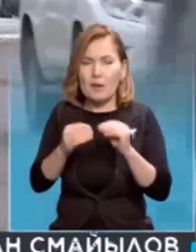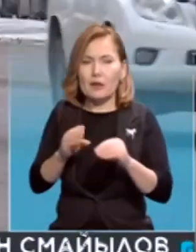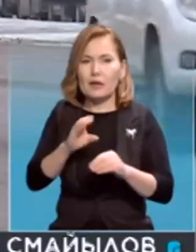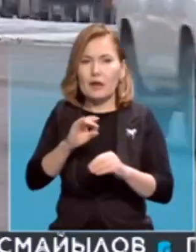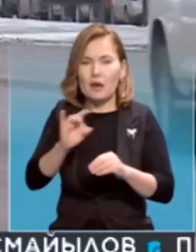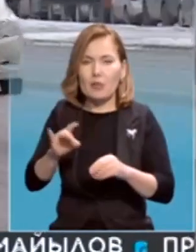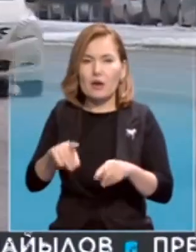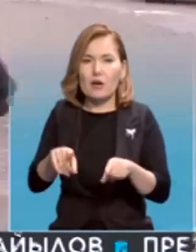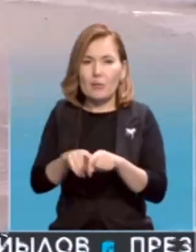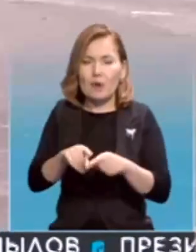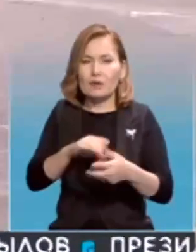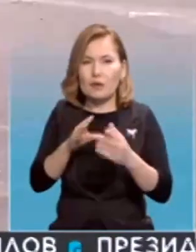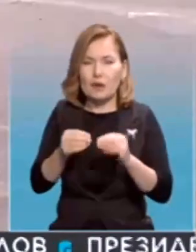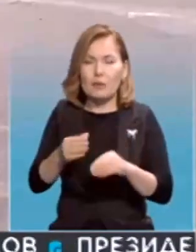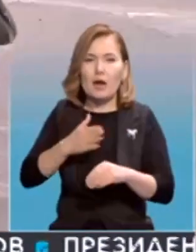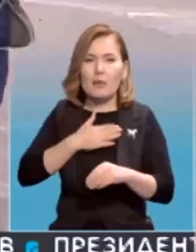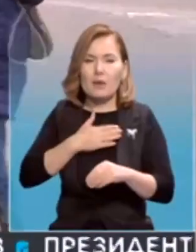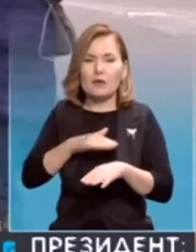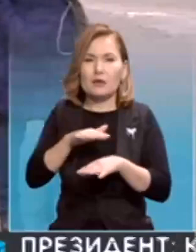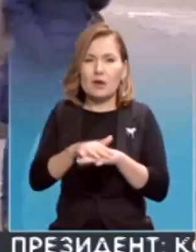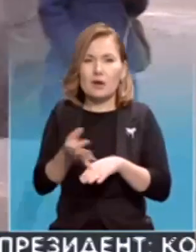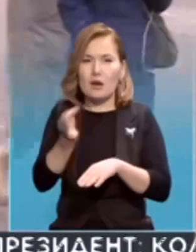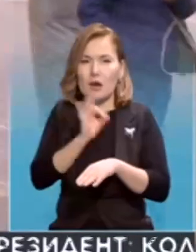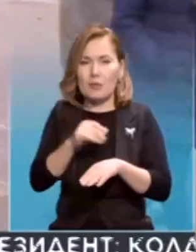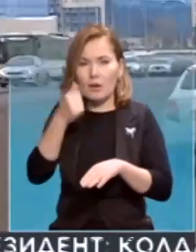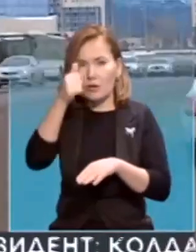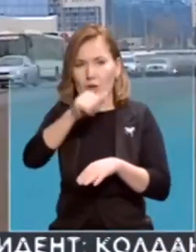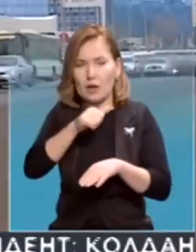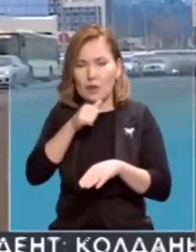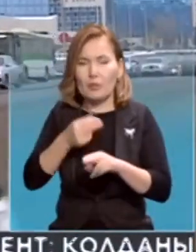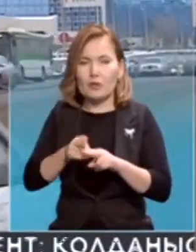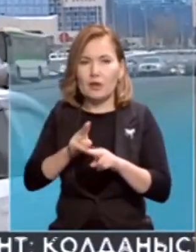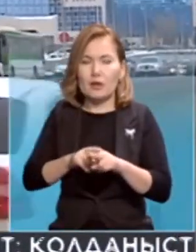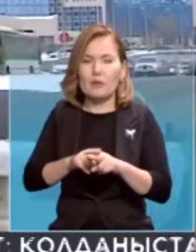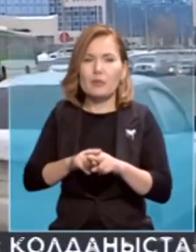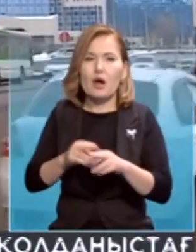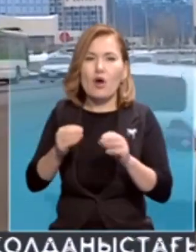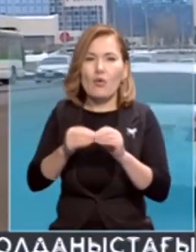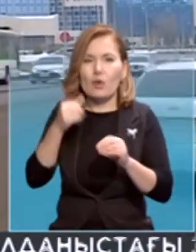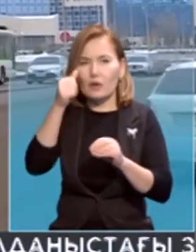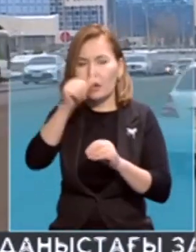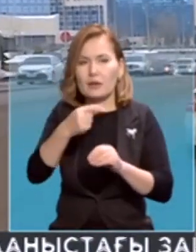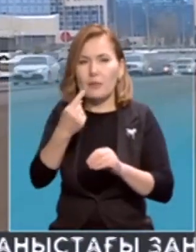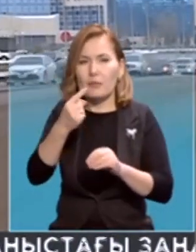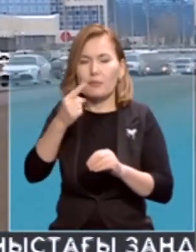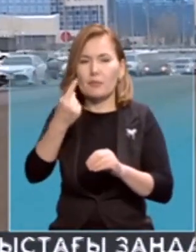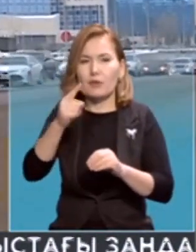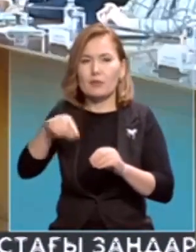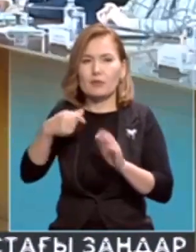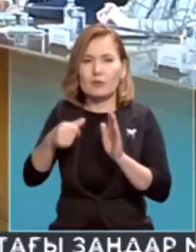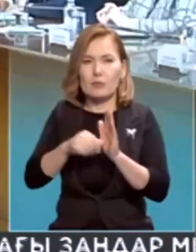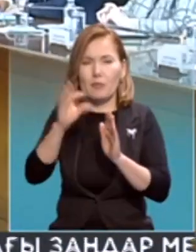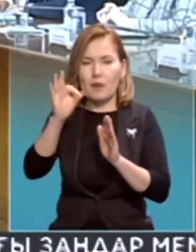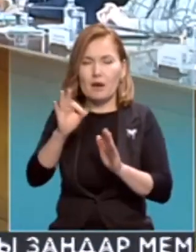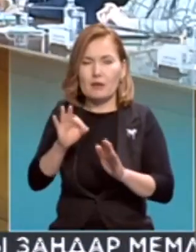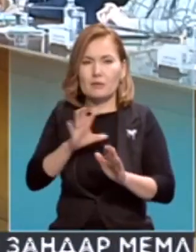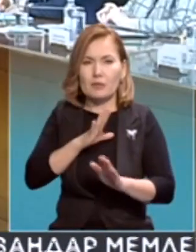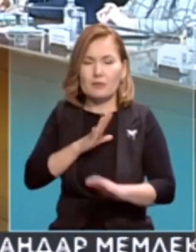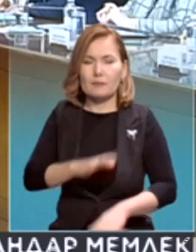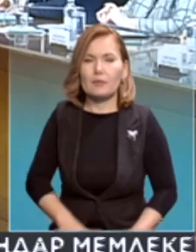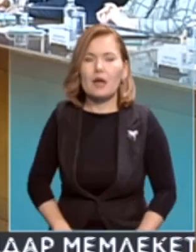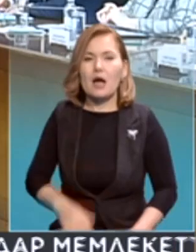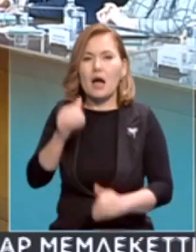жағдайды үлгі еткен президент біздегі қордың жылдық табысы 10 жылда небәрі 1,6% болғанын айтты. Her bir